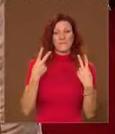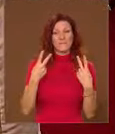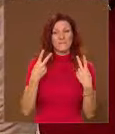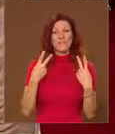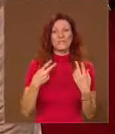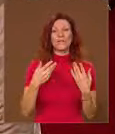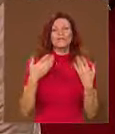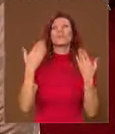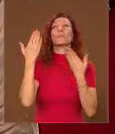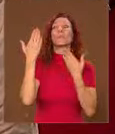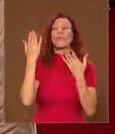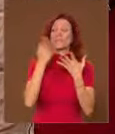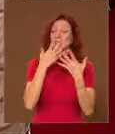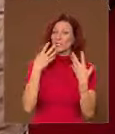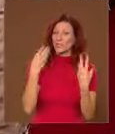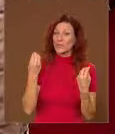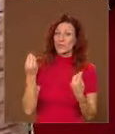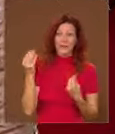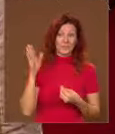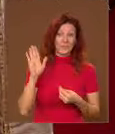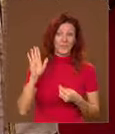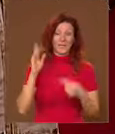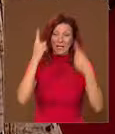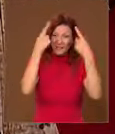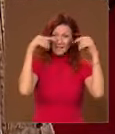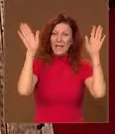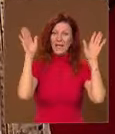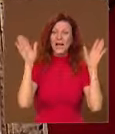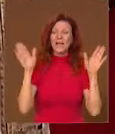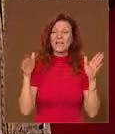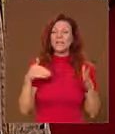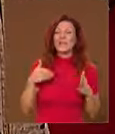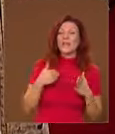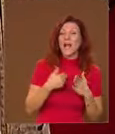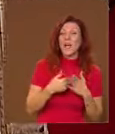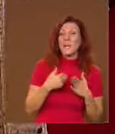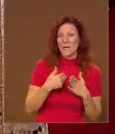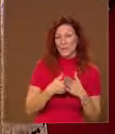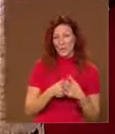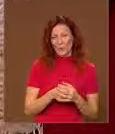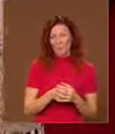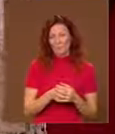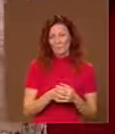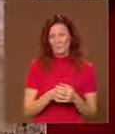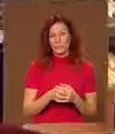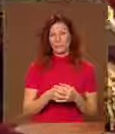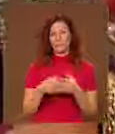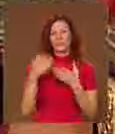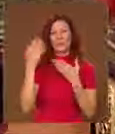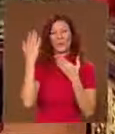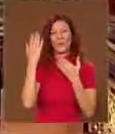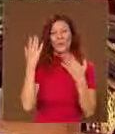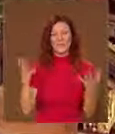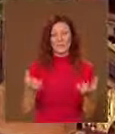Божията красота. Техните ангели са близо до Бога, както казва Спасителя, и затова